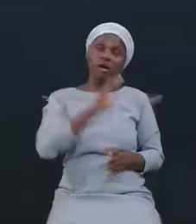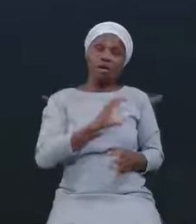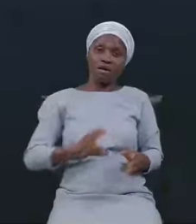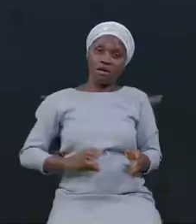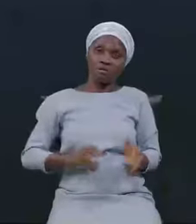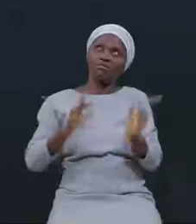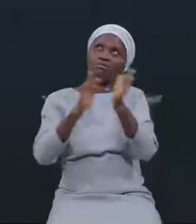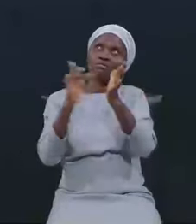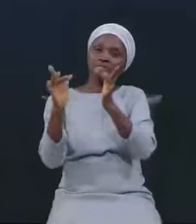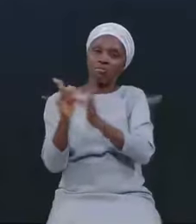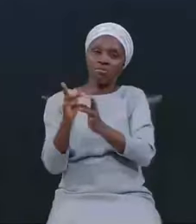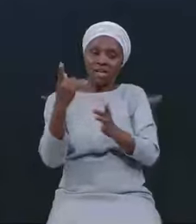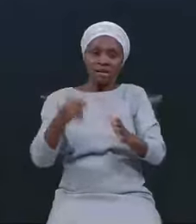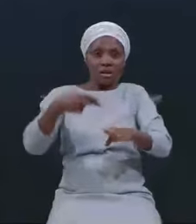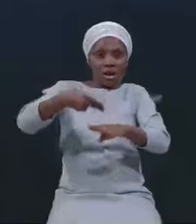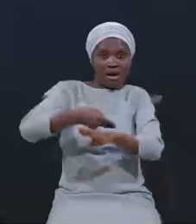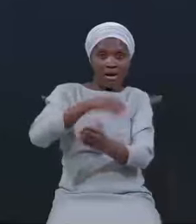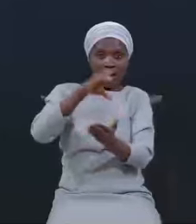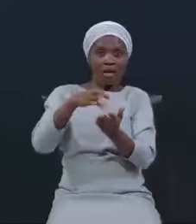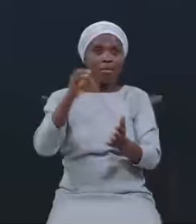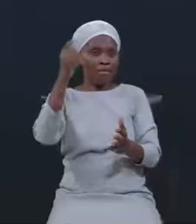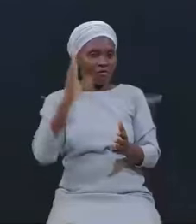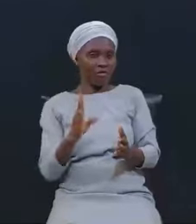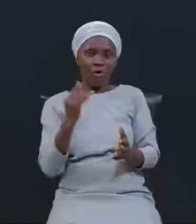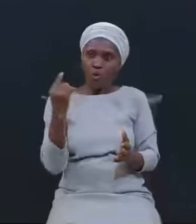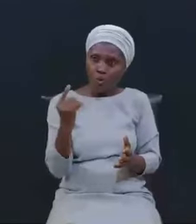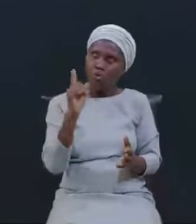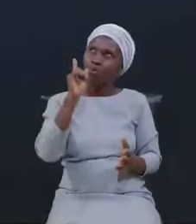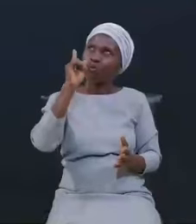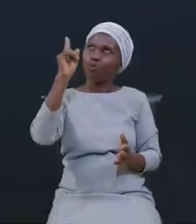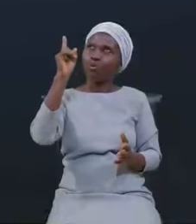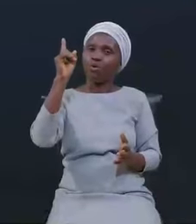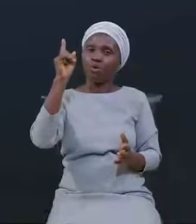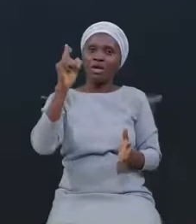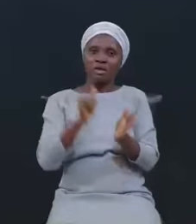Dieu, il est le seul établi par le Père Céleste.